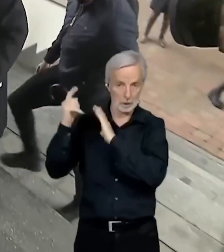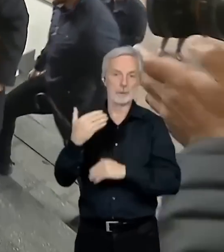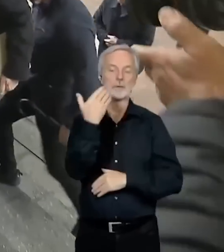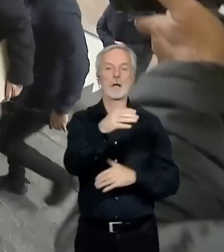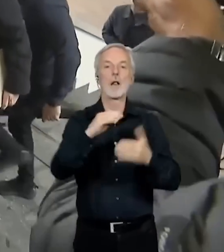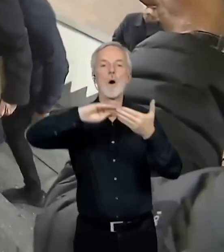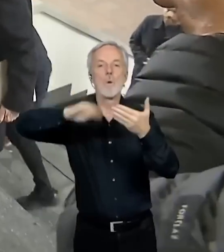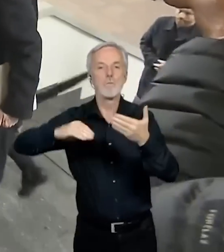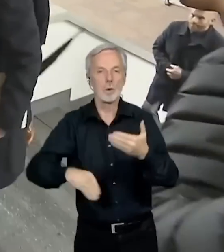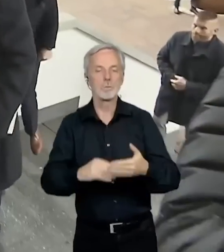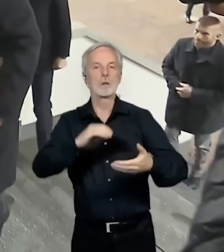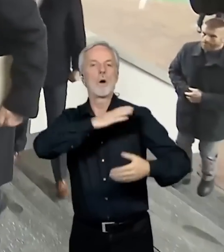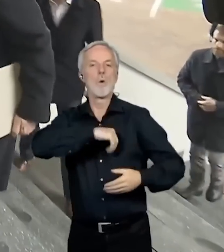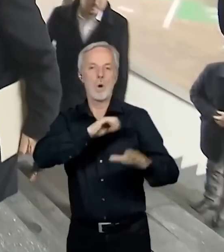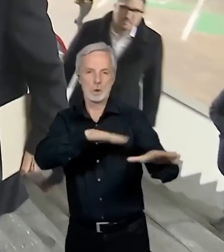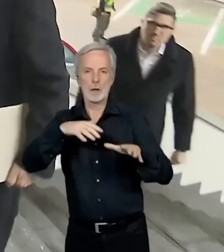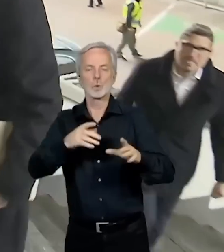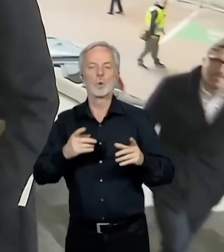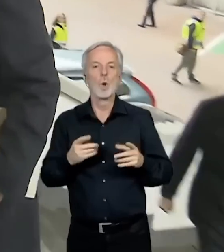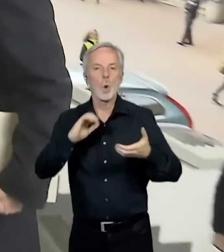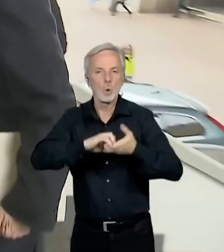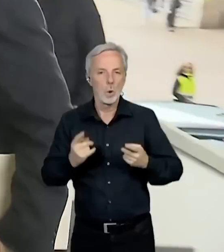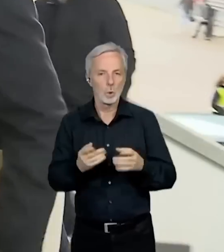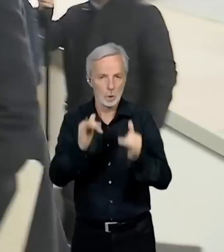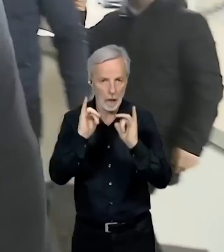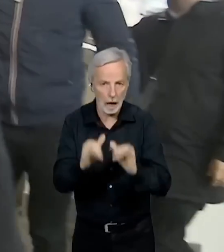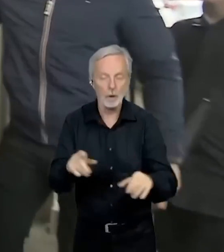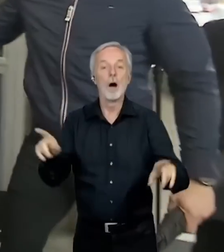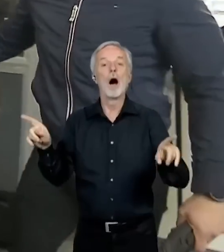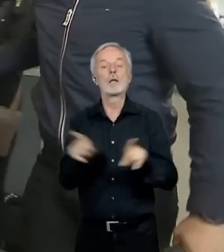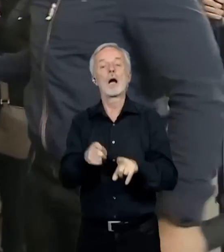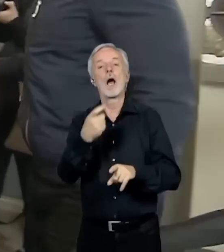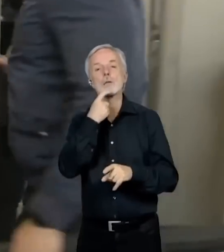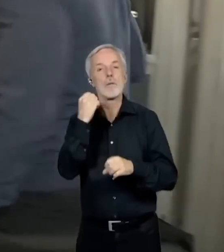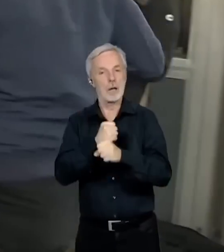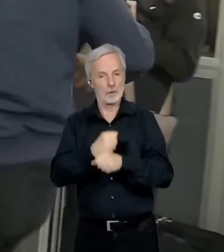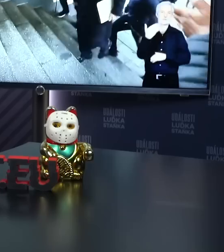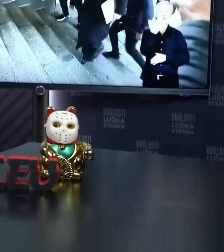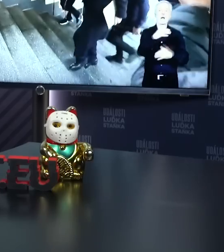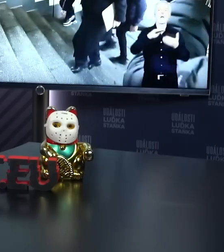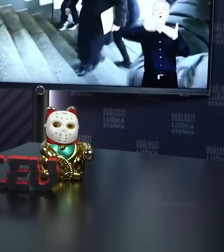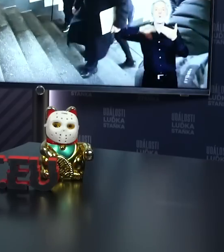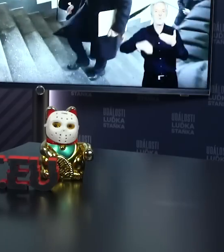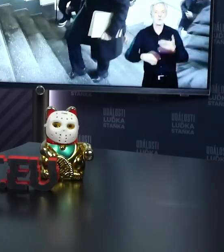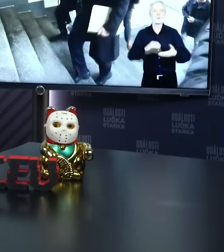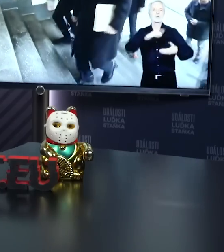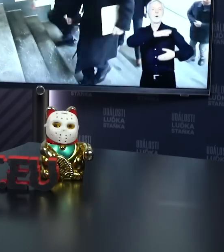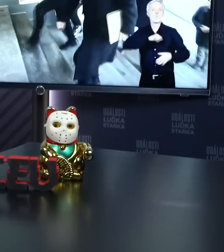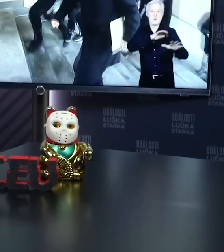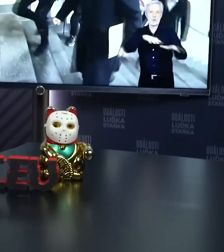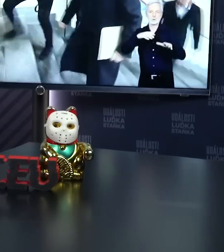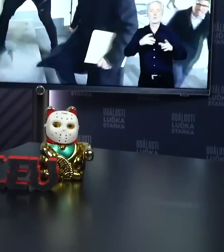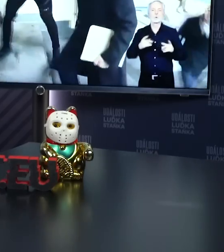klubu hnutí ANO o Post nejvyššího ústavního činitele se chce ucházet i s ohledem na zkušenosti z role premiéra No to se asi dalo